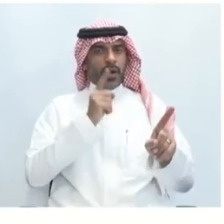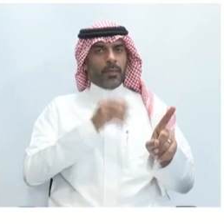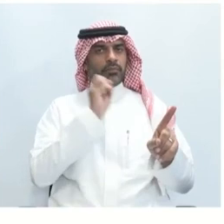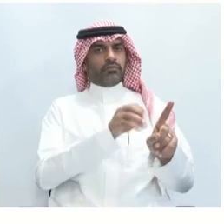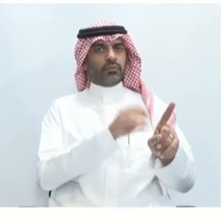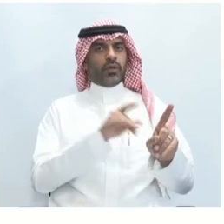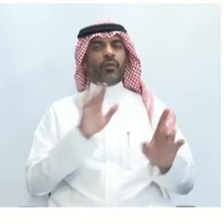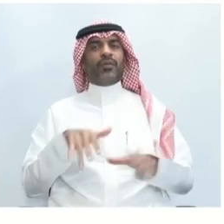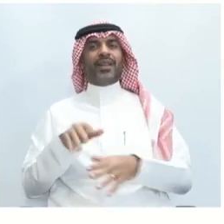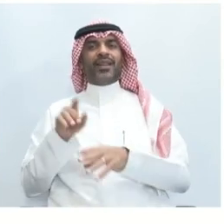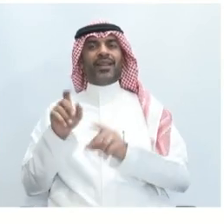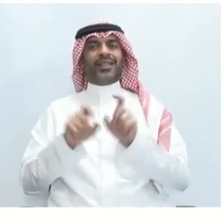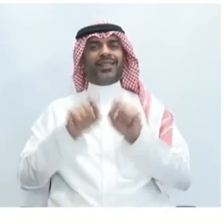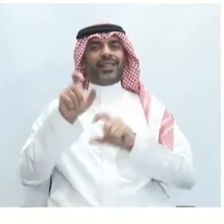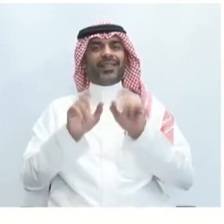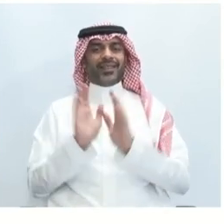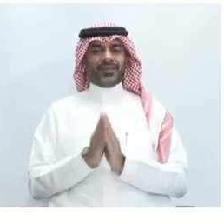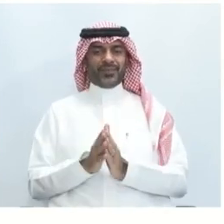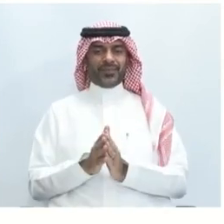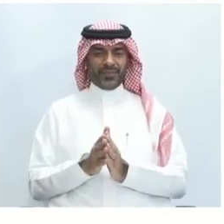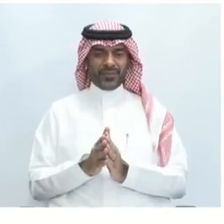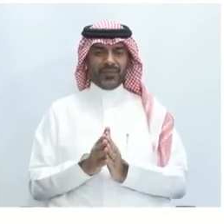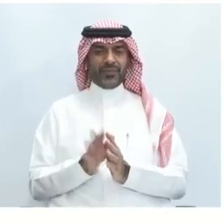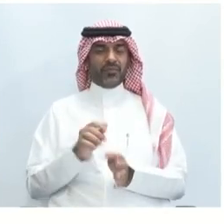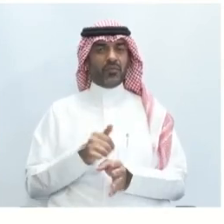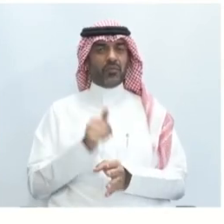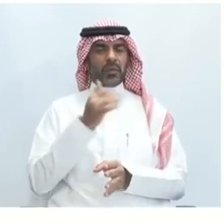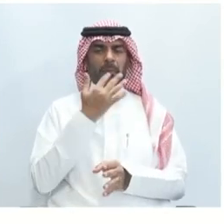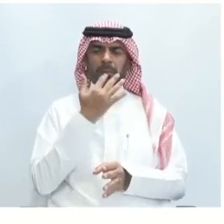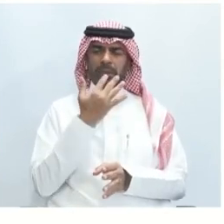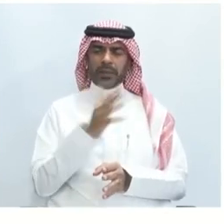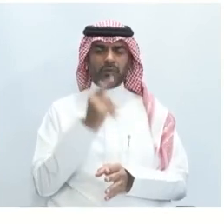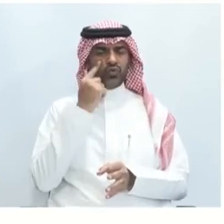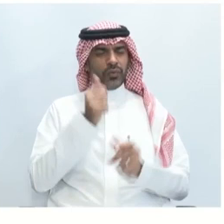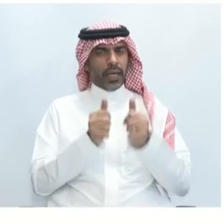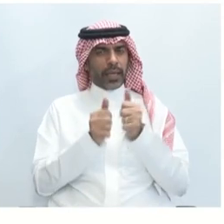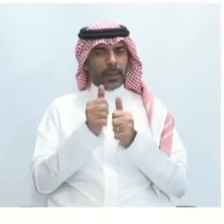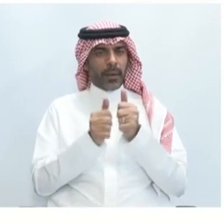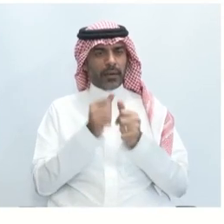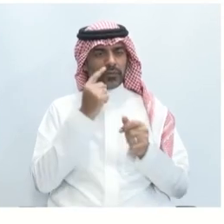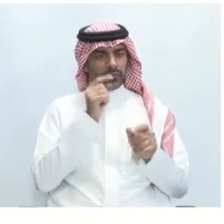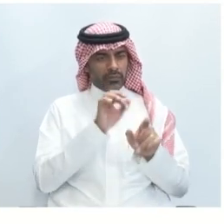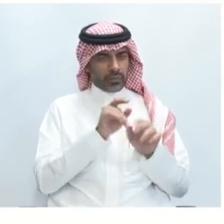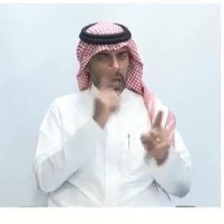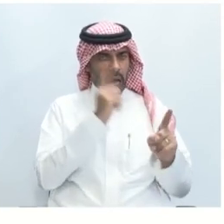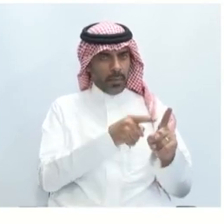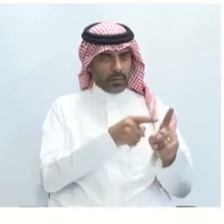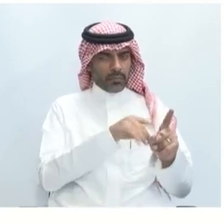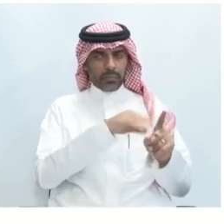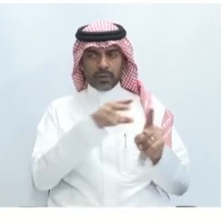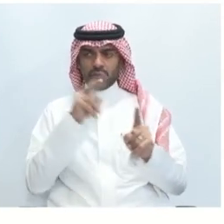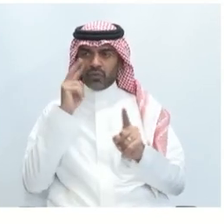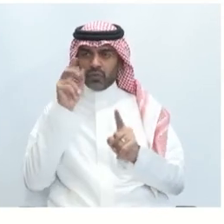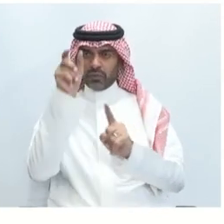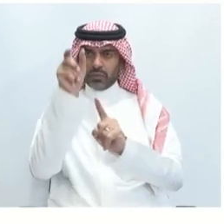متصفح المواقع الالكترونيه طبعا يمكننا بكل سهوله اختبار برامجنا في اوبن روبرتال باستخدام